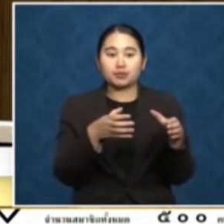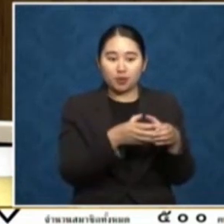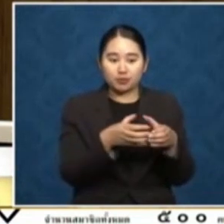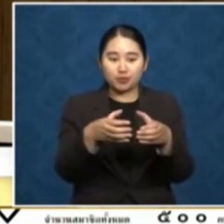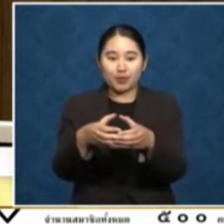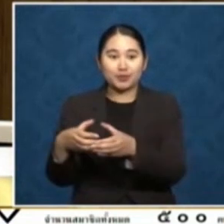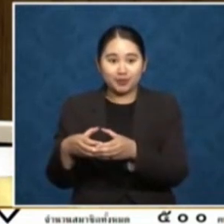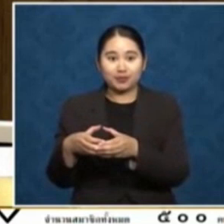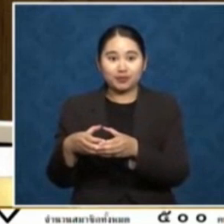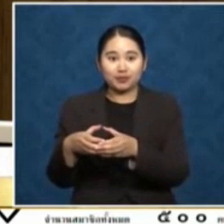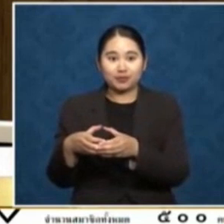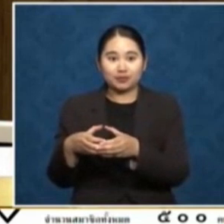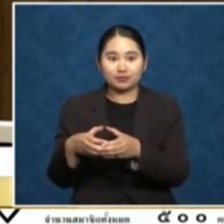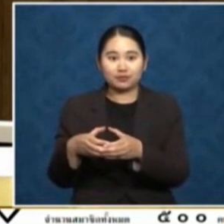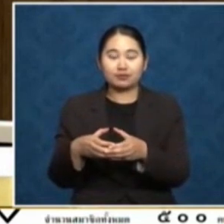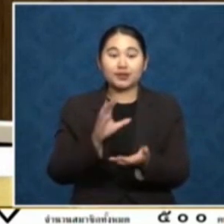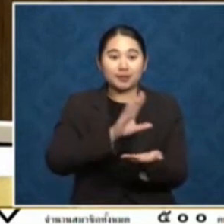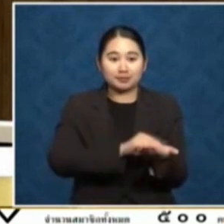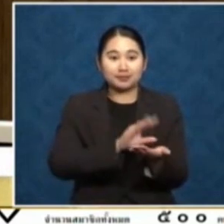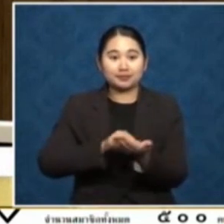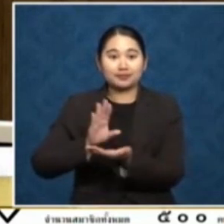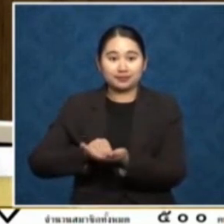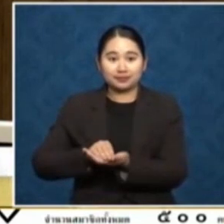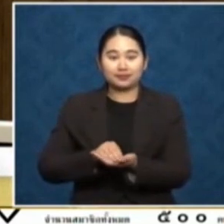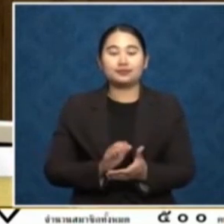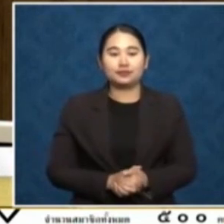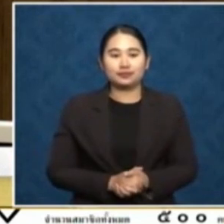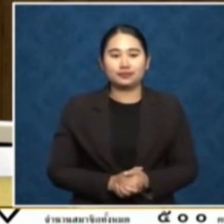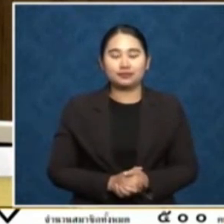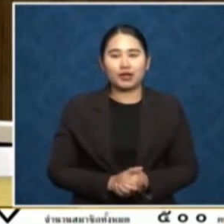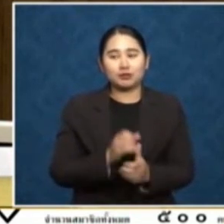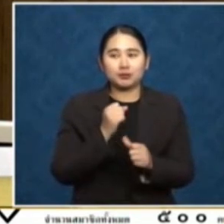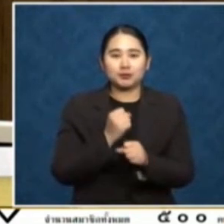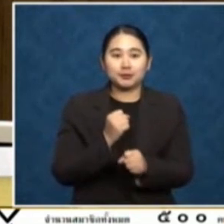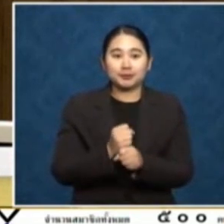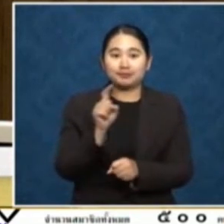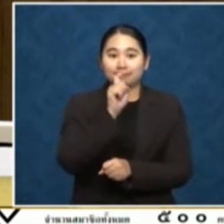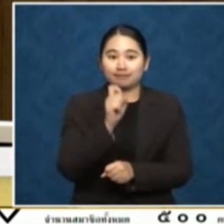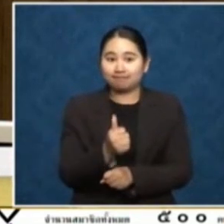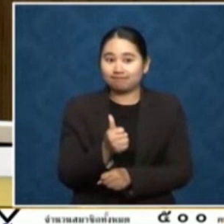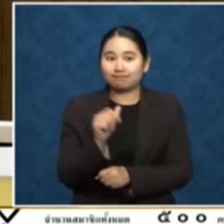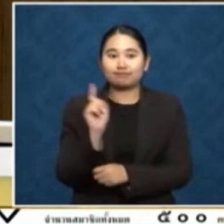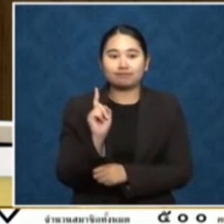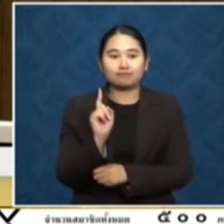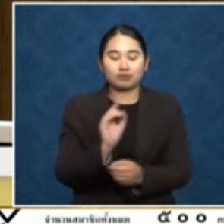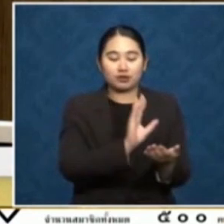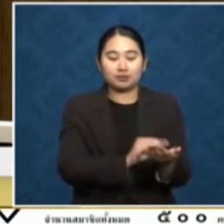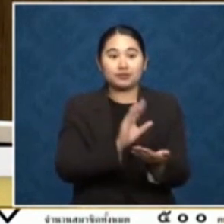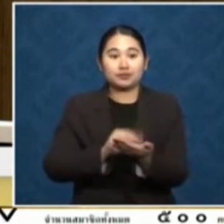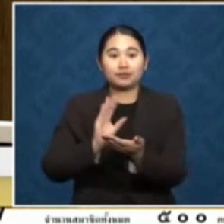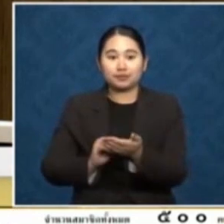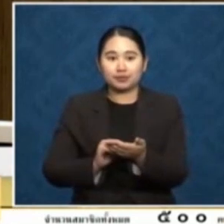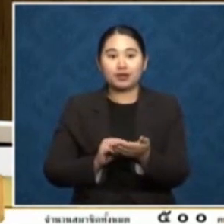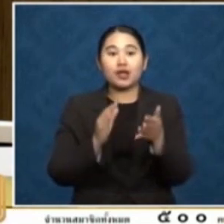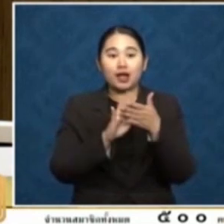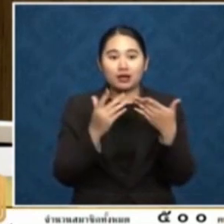หลากหลายทางเพศกี่คนในประเทศไทย มันจะดีไหมคะพอเรามีข้อมู